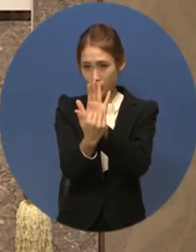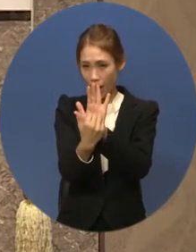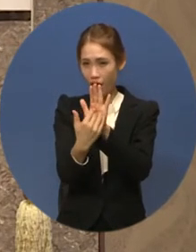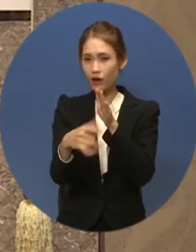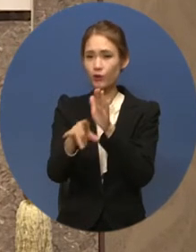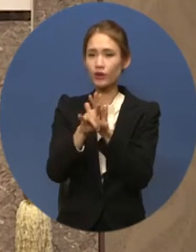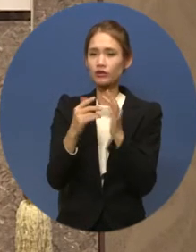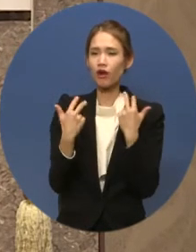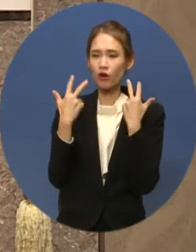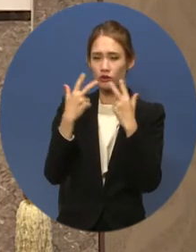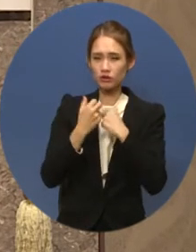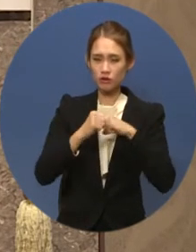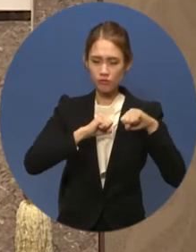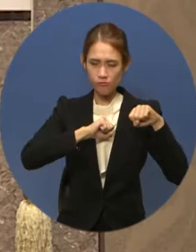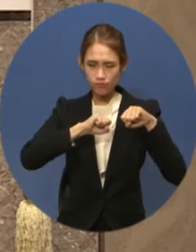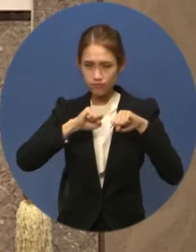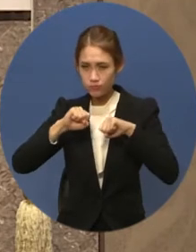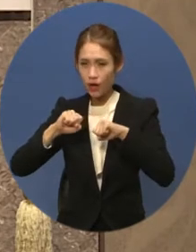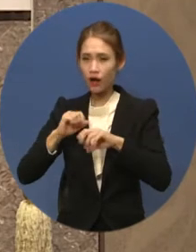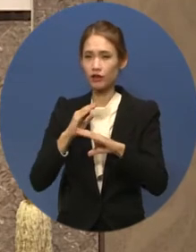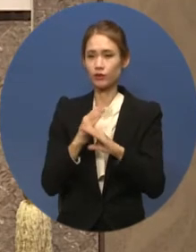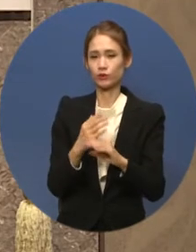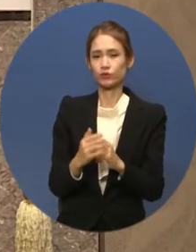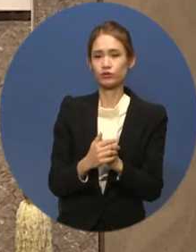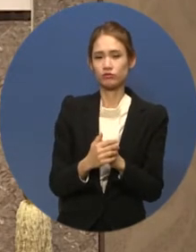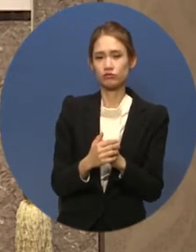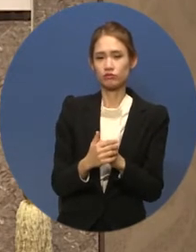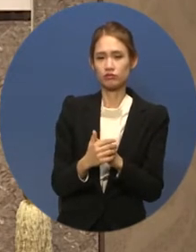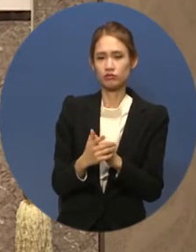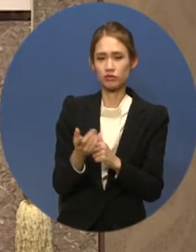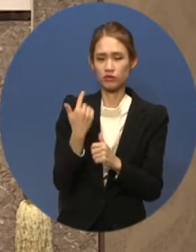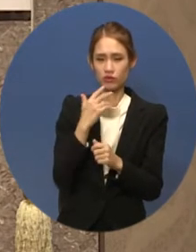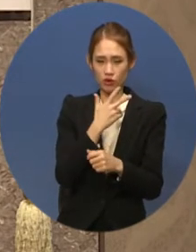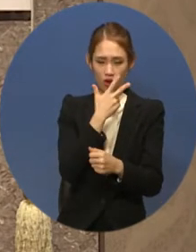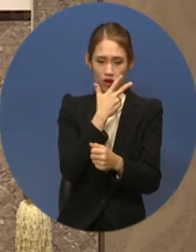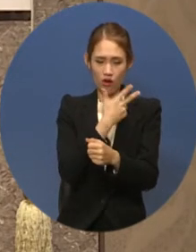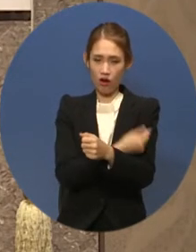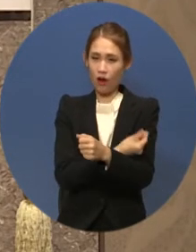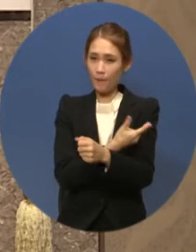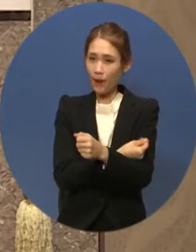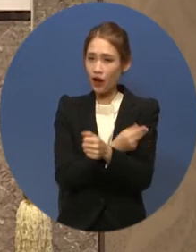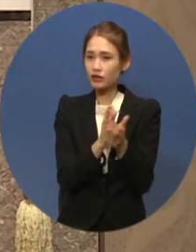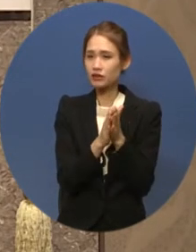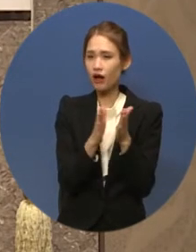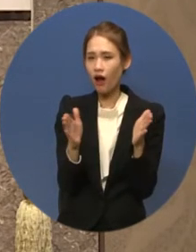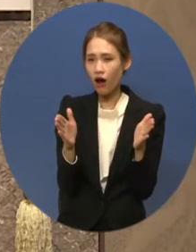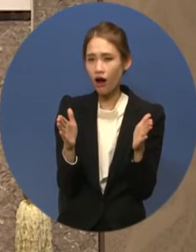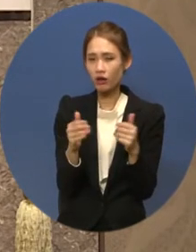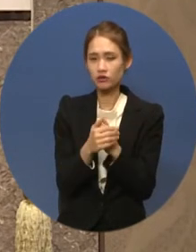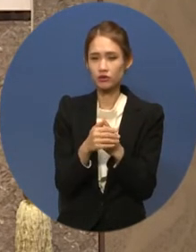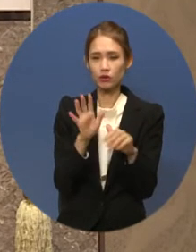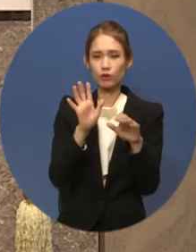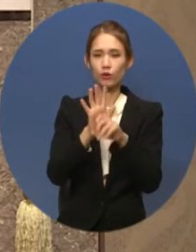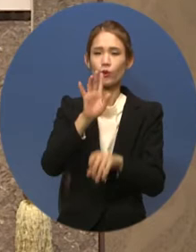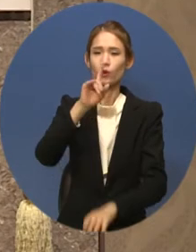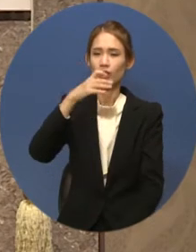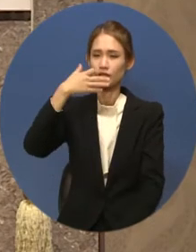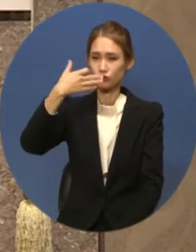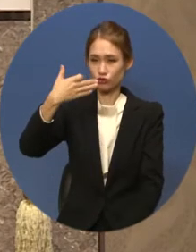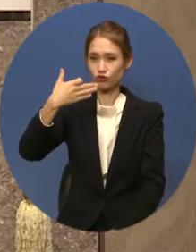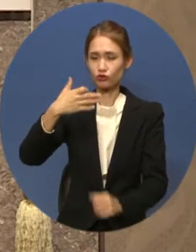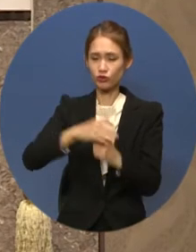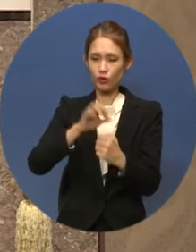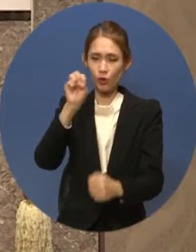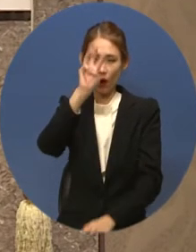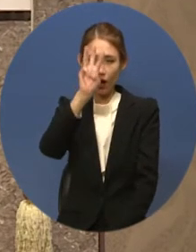의료진들이 활동을 하고 있습니다 그 문제 우리 곧 예방접종이 시작이 되는데요 코로나 예방접종 그 광주